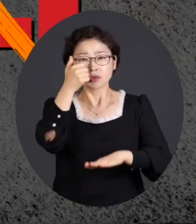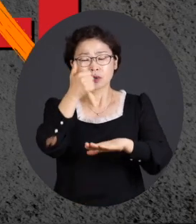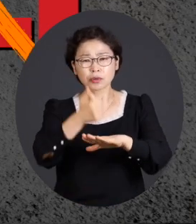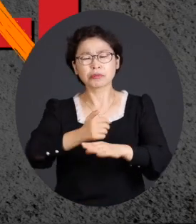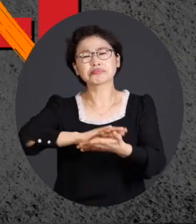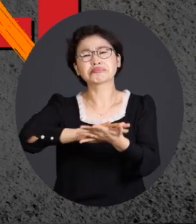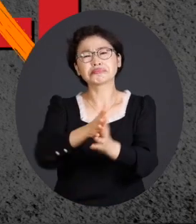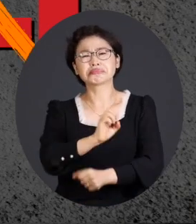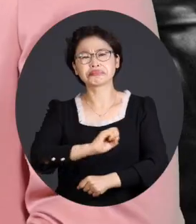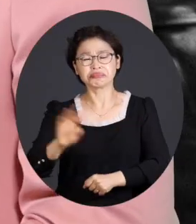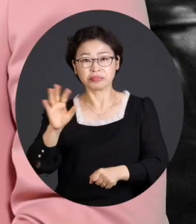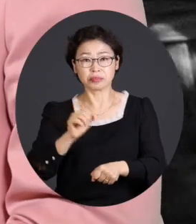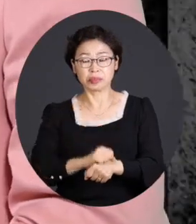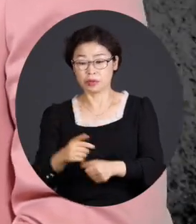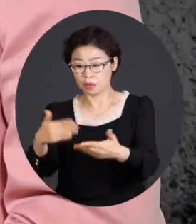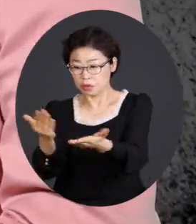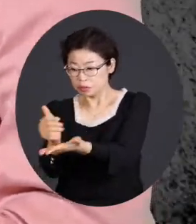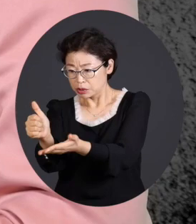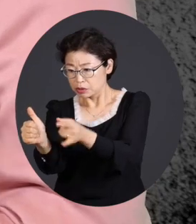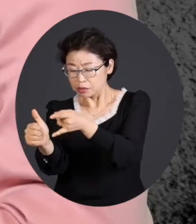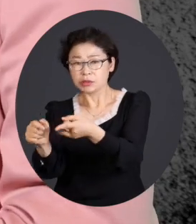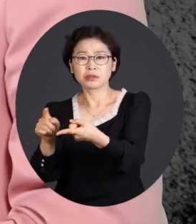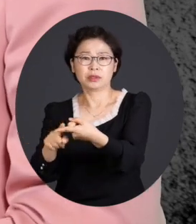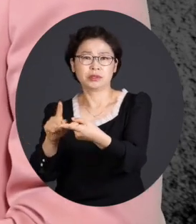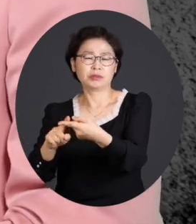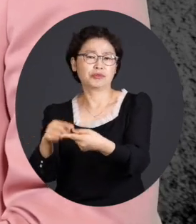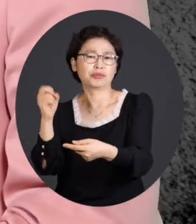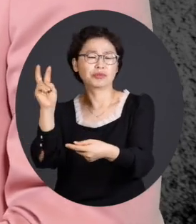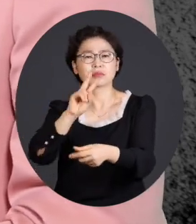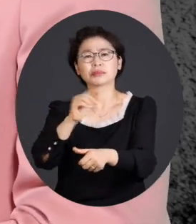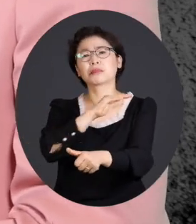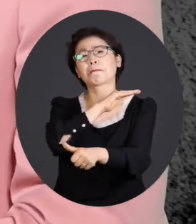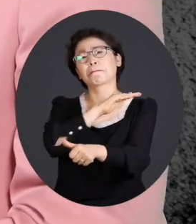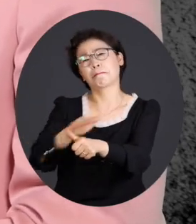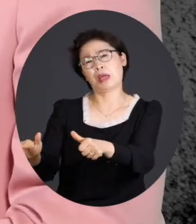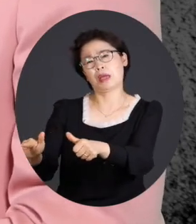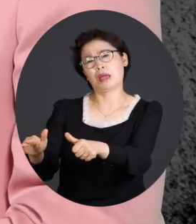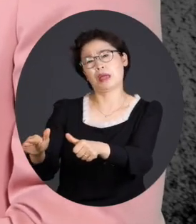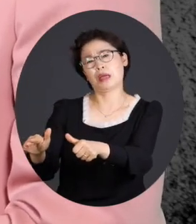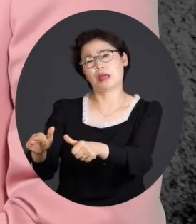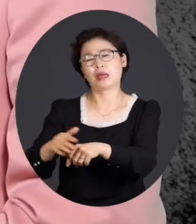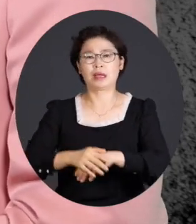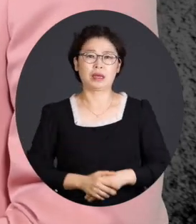결과는 묵살되고요, 김익렬 연대장도 전격 해임됩니다.